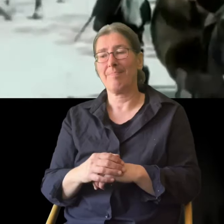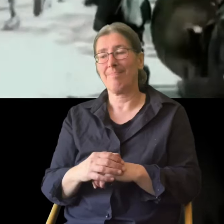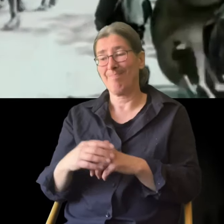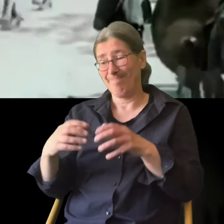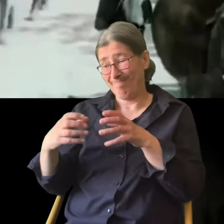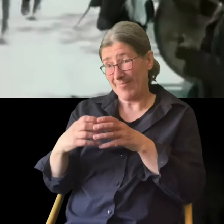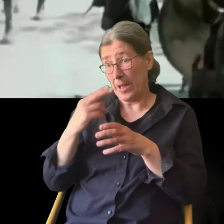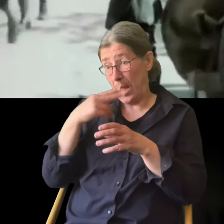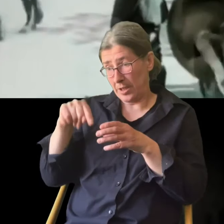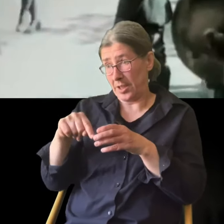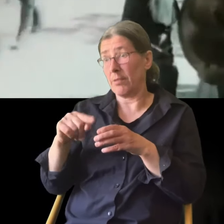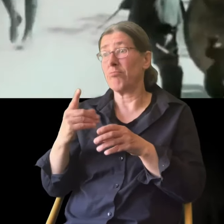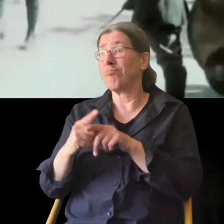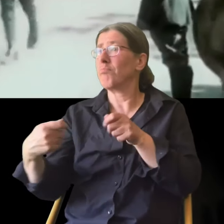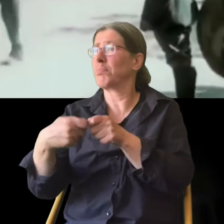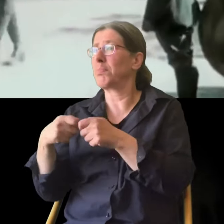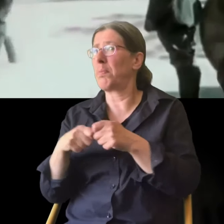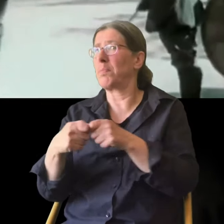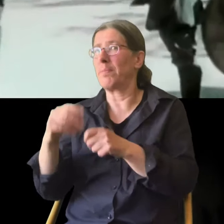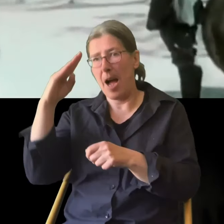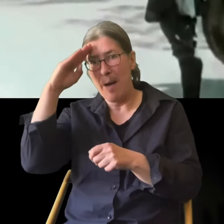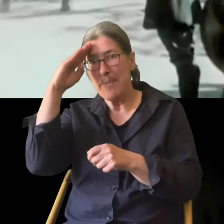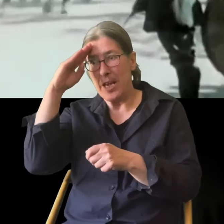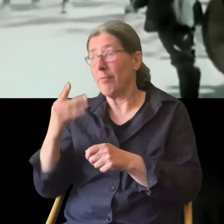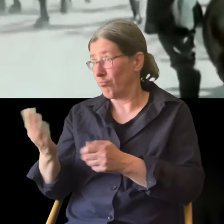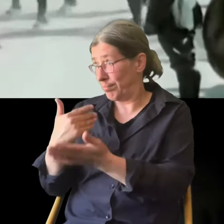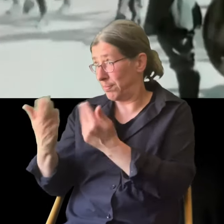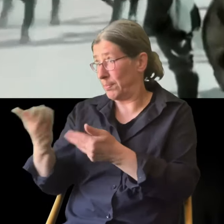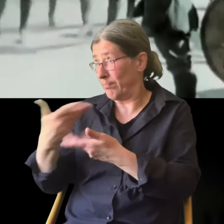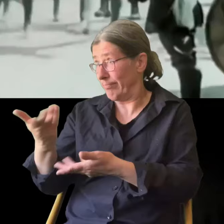Ihre Komplizen in der Armee verschaffen den Nazis die nötigen Waffen.